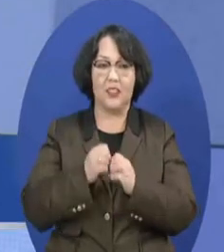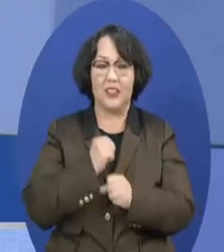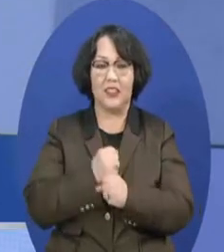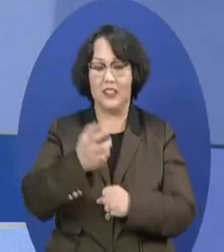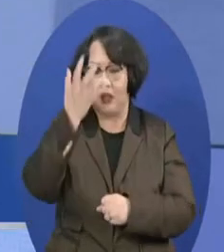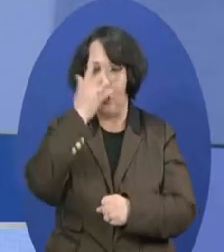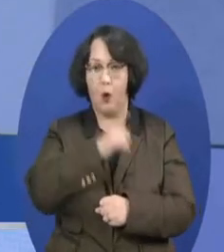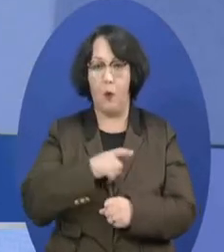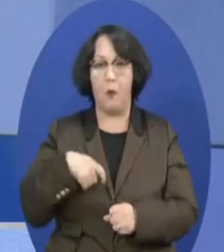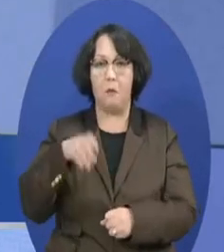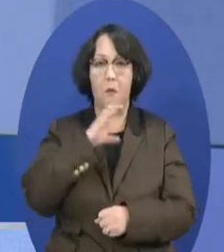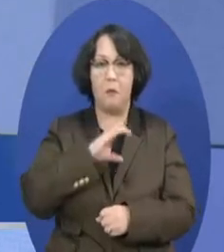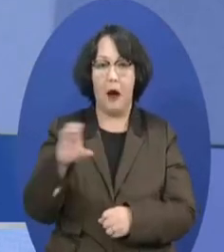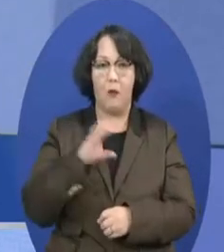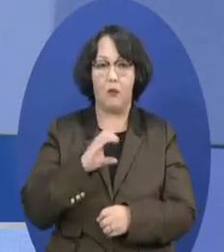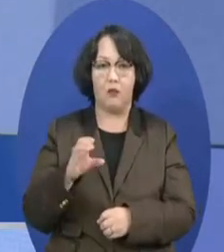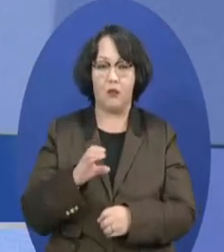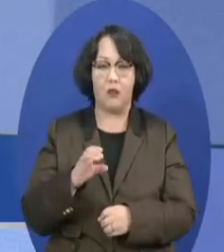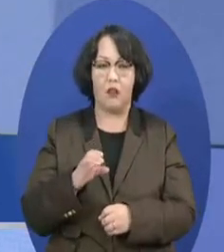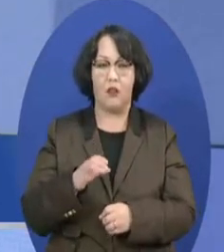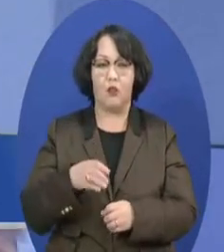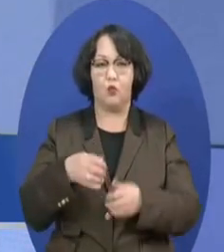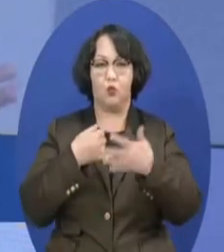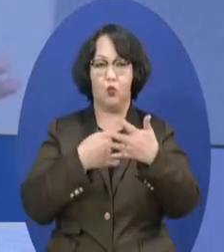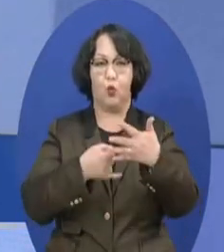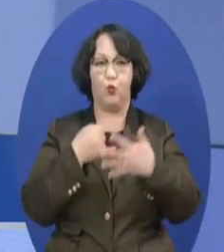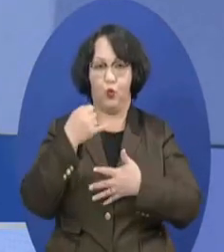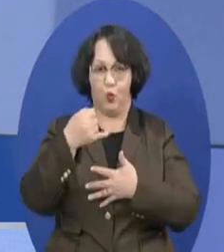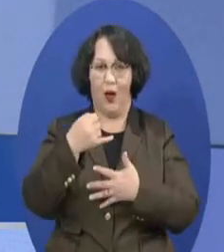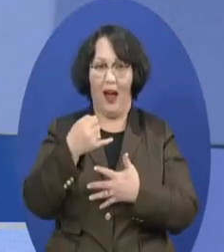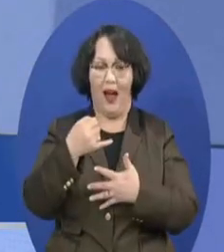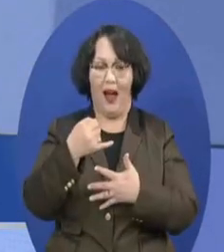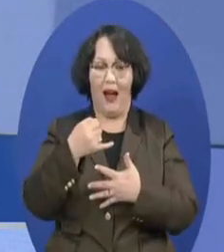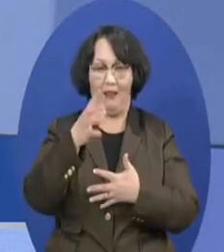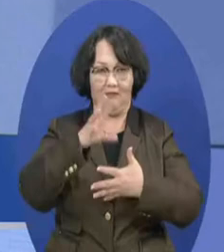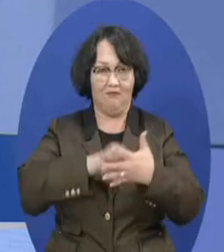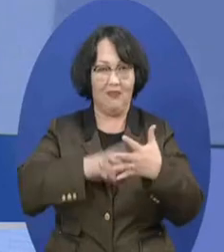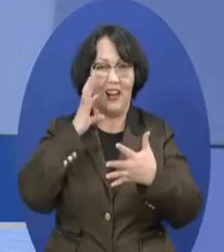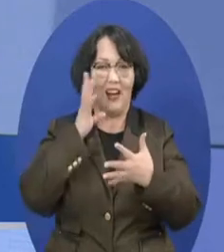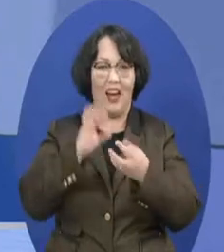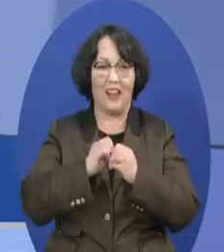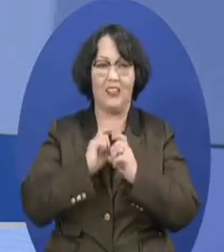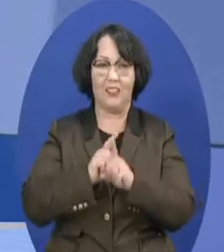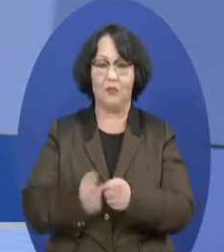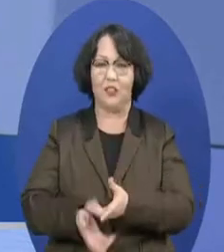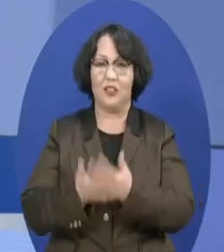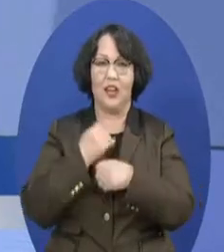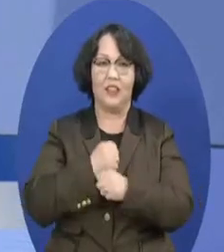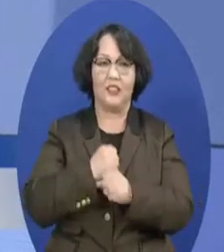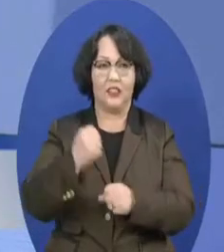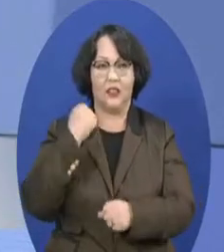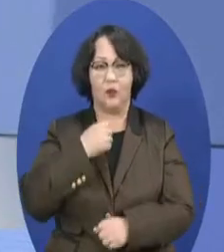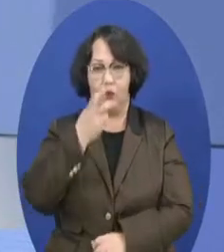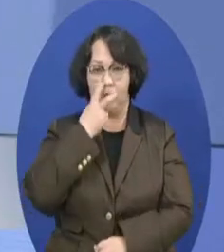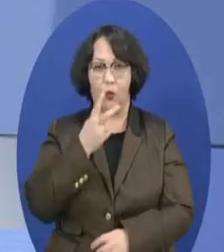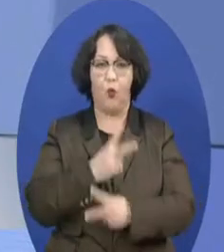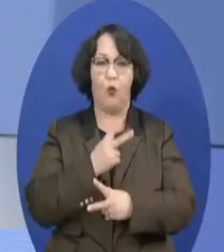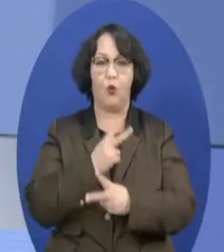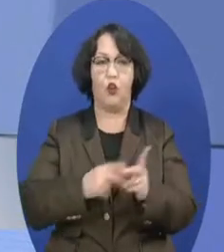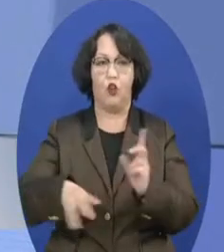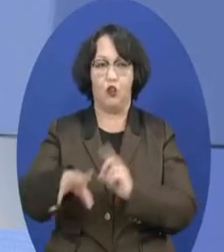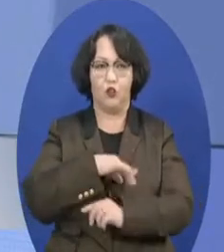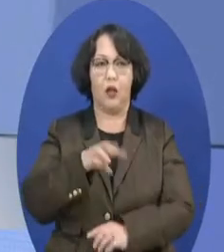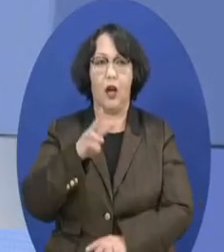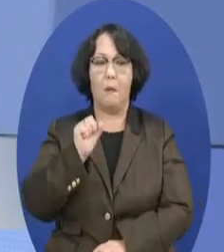засгийн газар хувь хөшөлтэйгээ одоо дараах ийм үндсэн 6 хэлбрээр одоо хамтарч ажиллаж дэмжигд бид билээн гэж байгаа. За хууль эрх зүйн